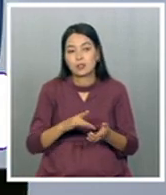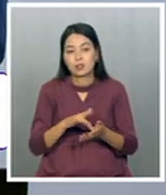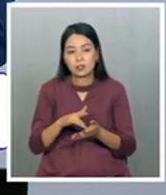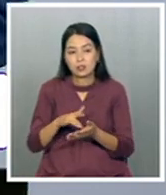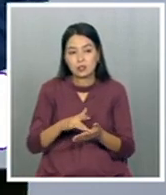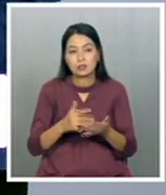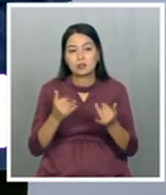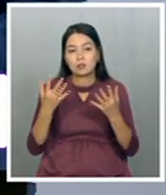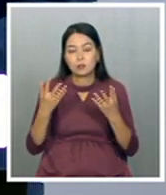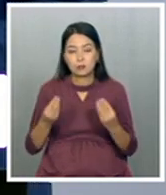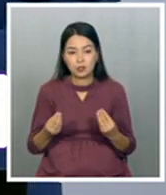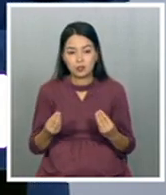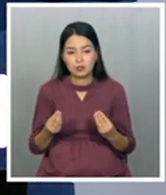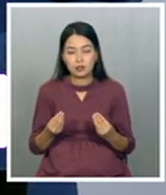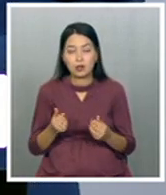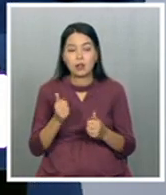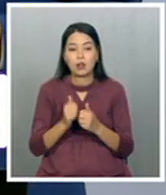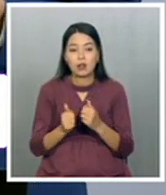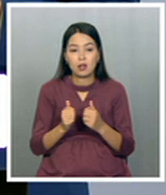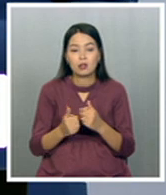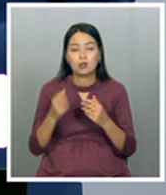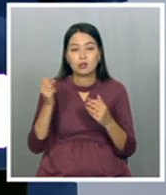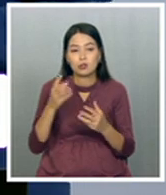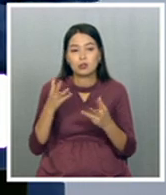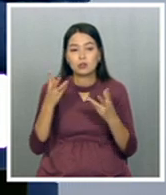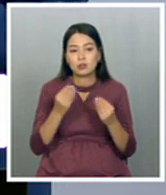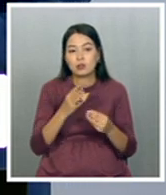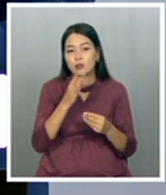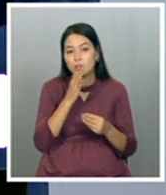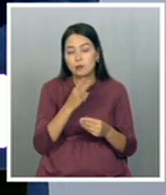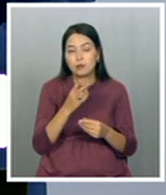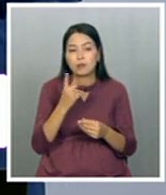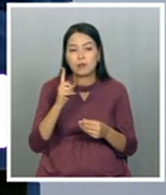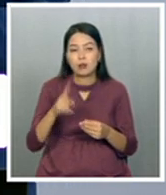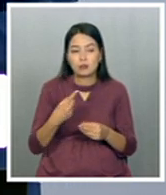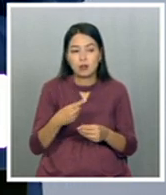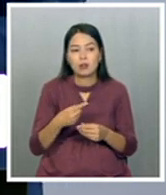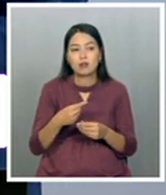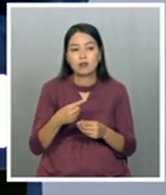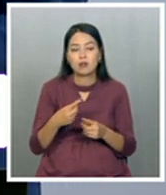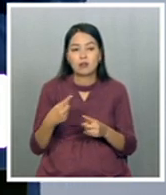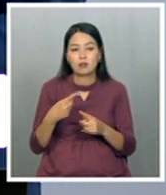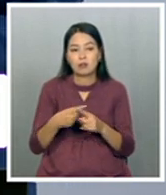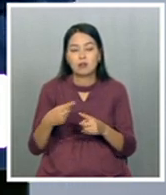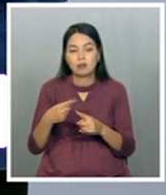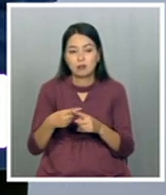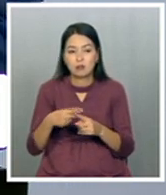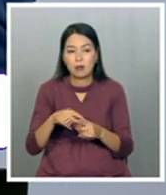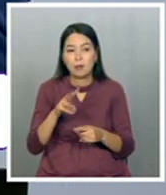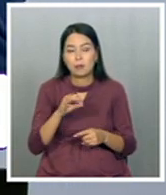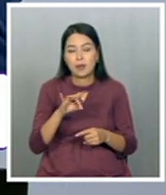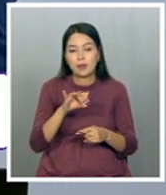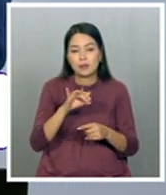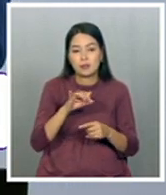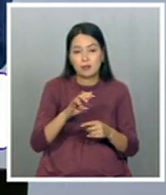сәтінде әр күн сайын бір сағаттан алдыға озып отырған негізгі уақытынан. Одан